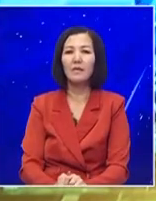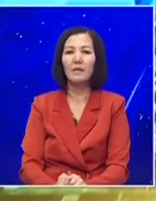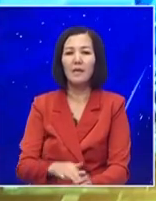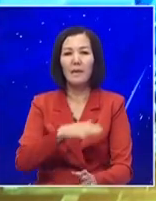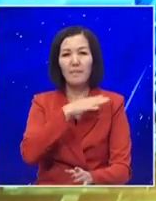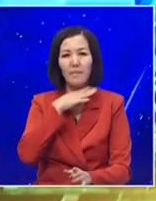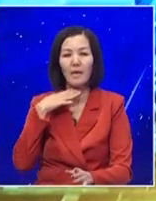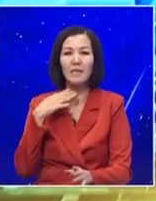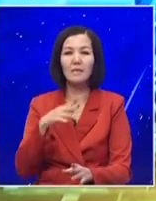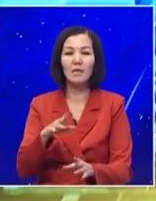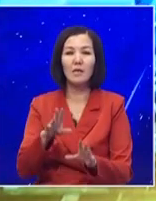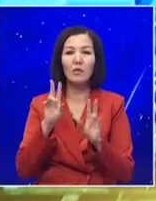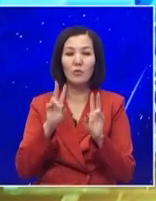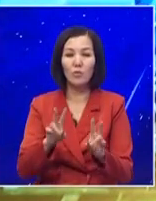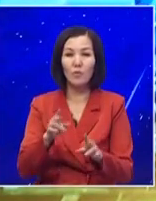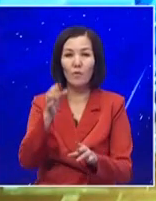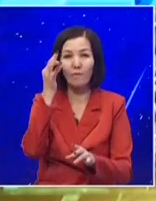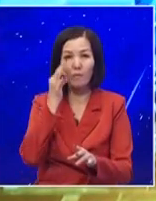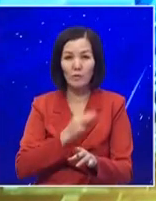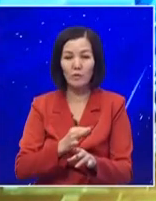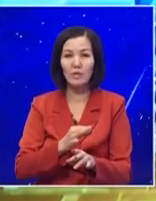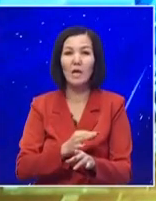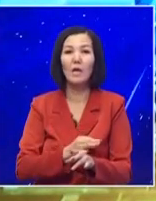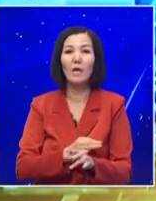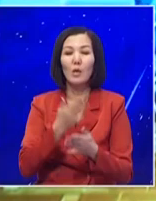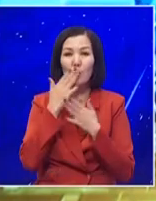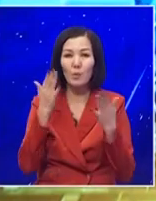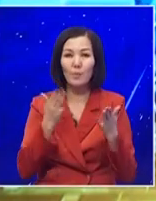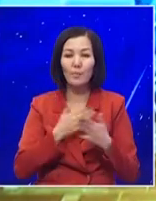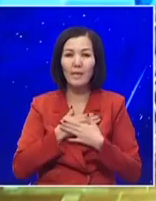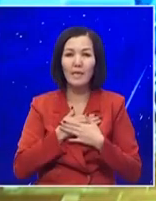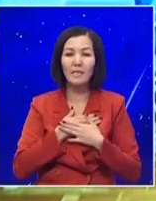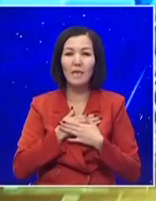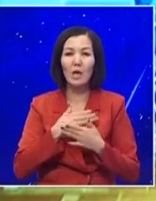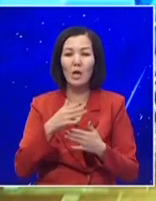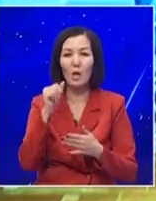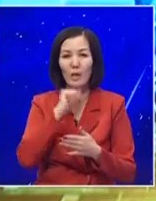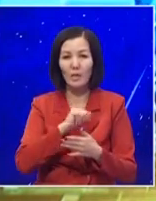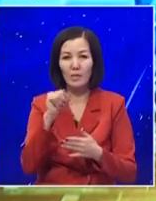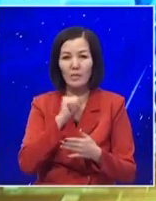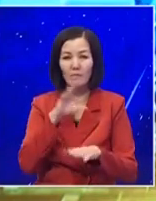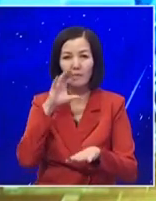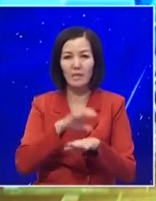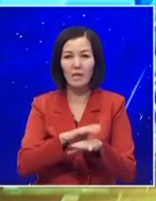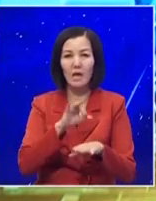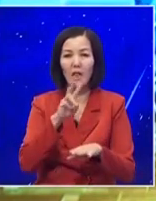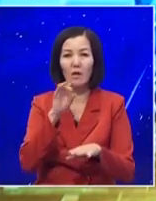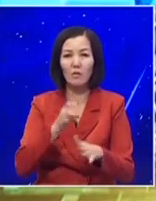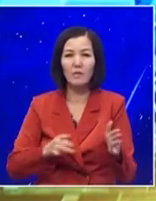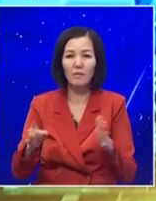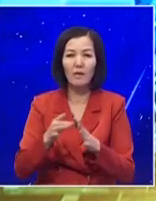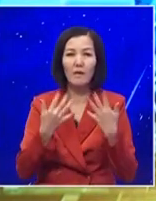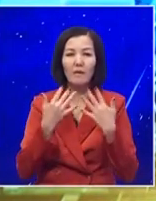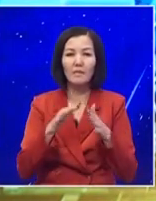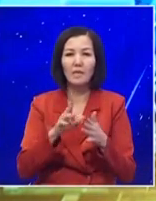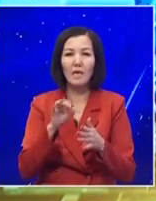Не деликатес, но тоже вкусно. Любителей дармового мяса и легкой наживы задержали в Волокольском районе. В селе